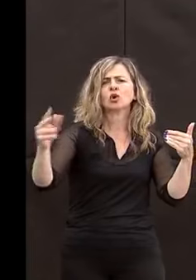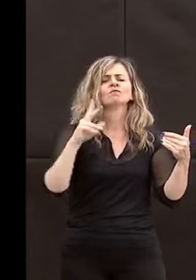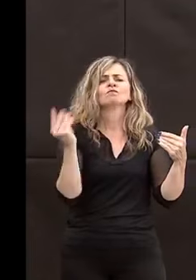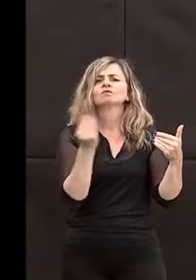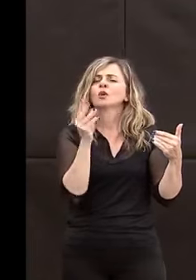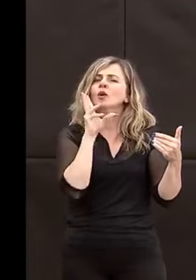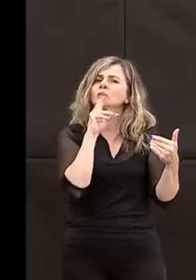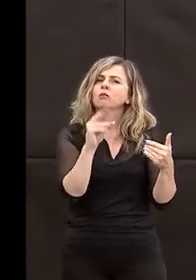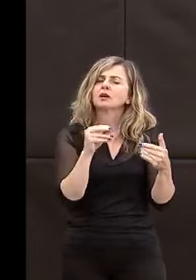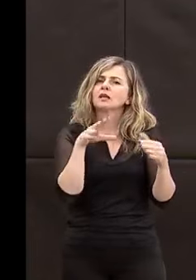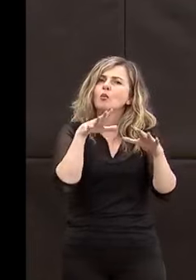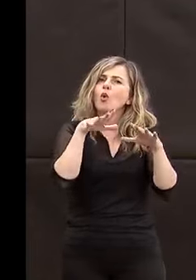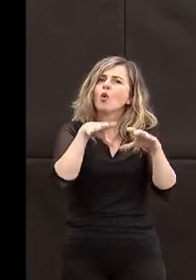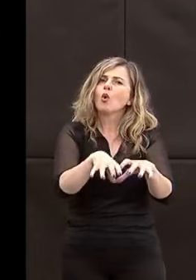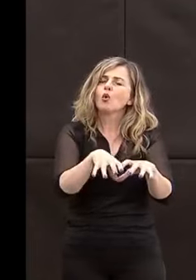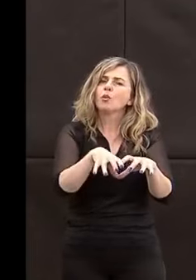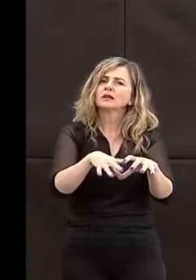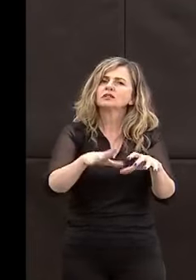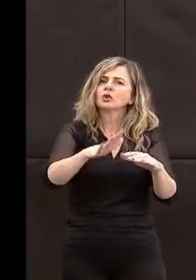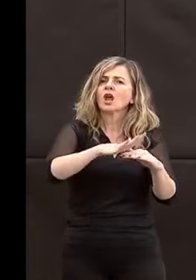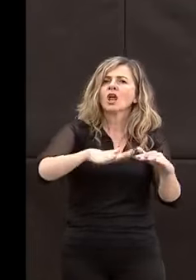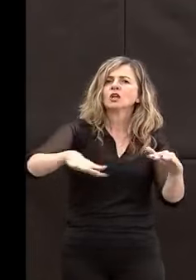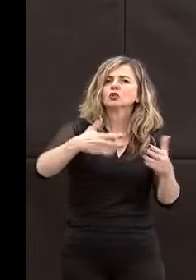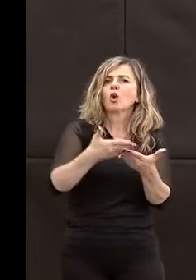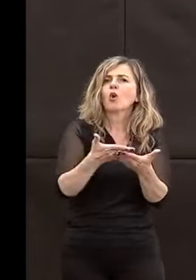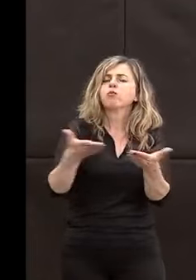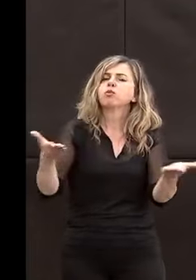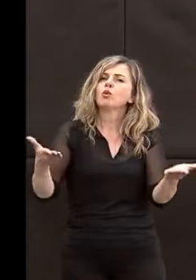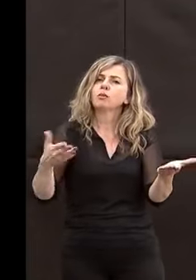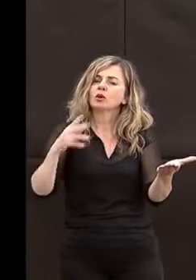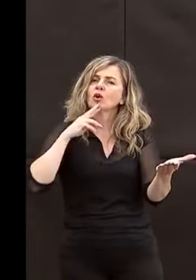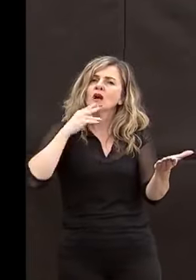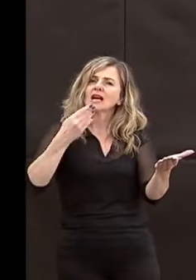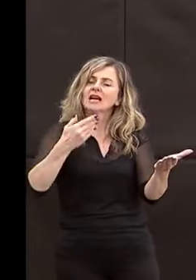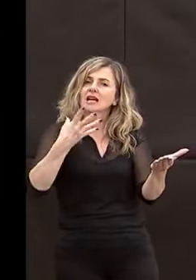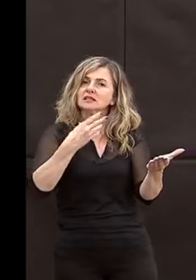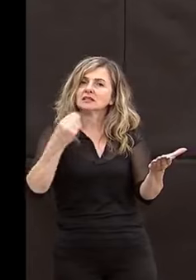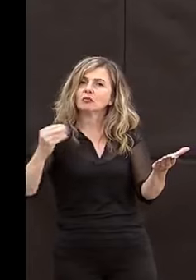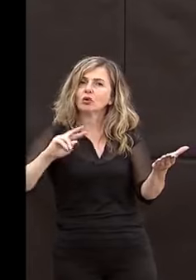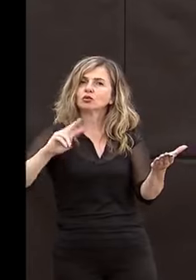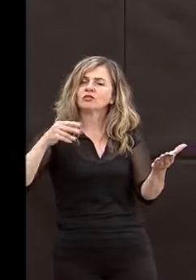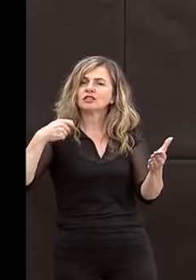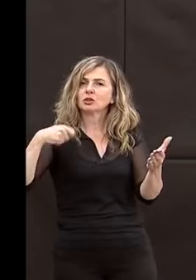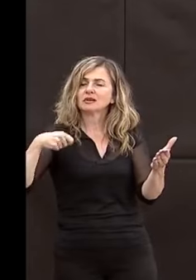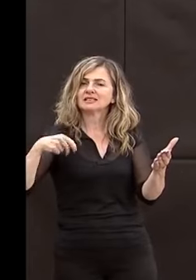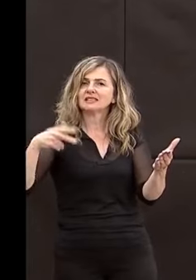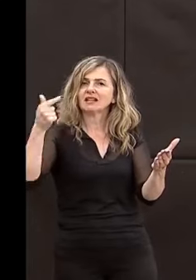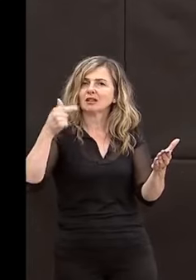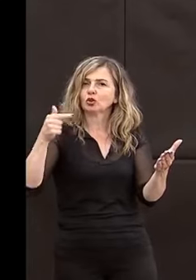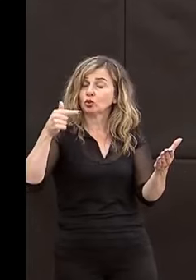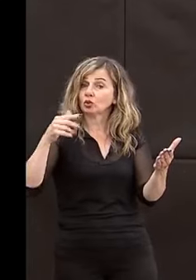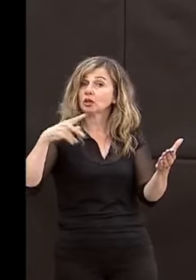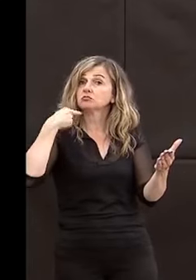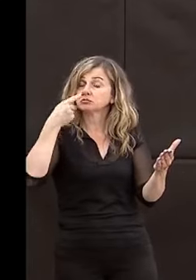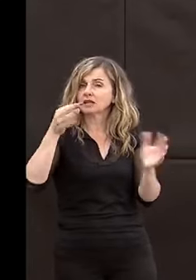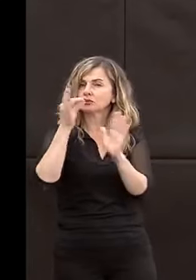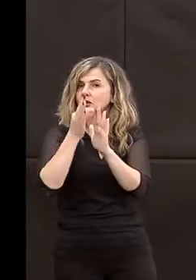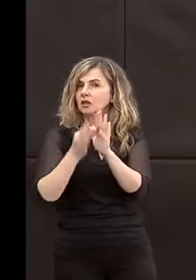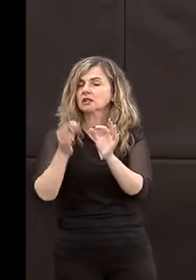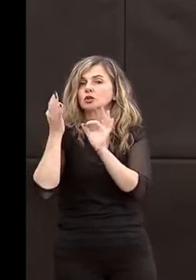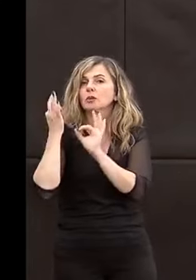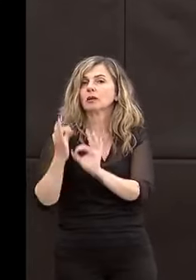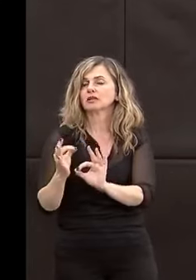suolo pubblico quali ringrazio molto il vicepresidente sotto nina che ha dato delle indicazioni molto precise